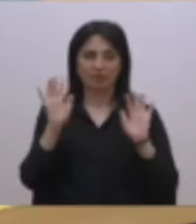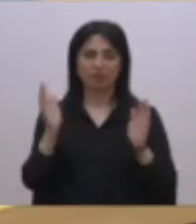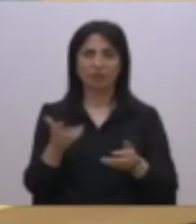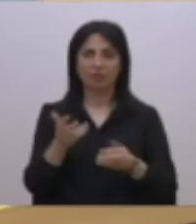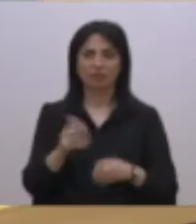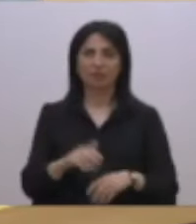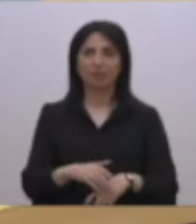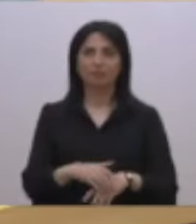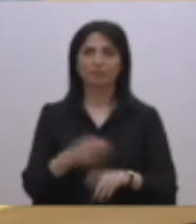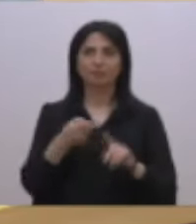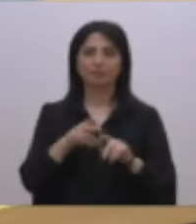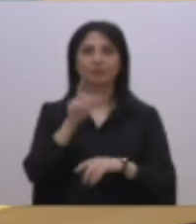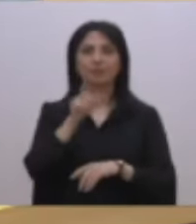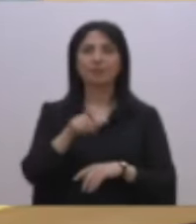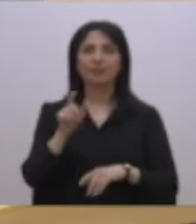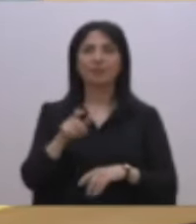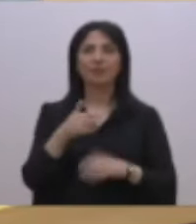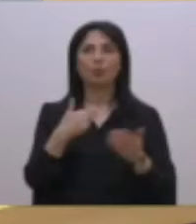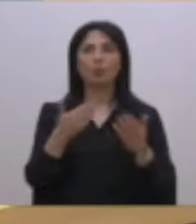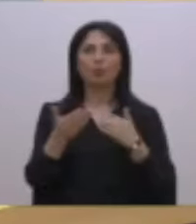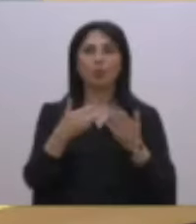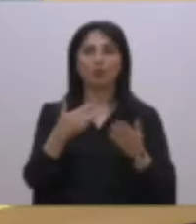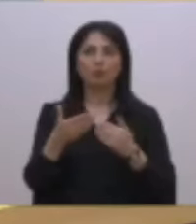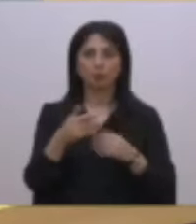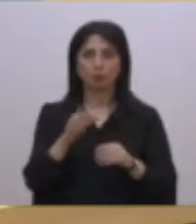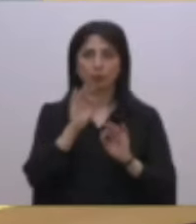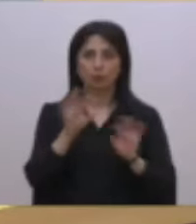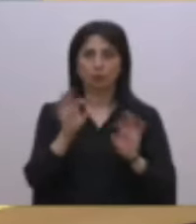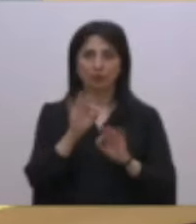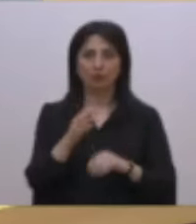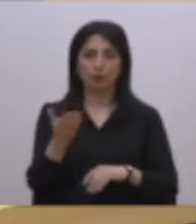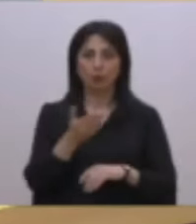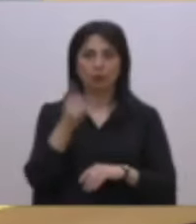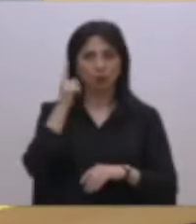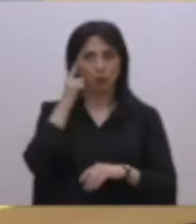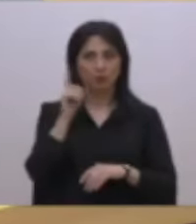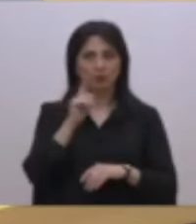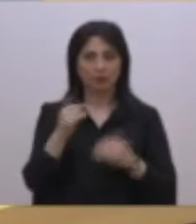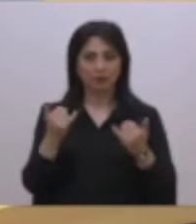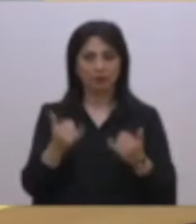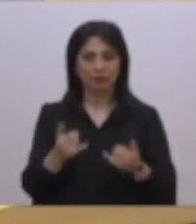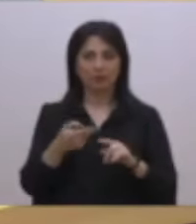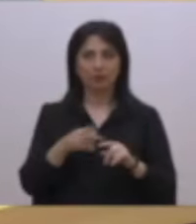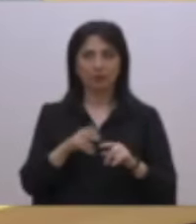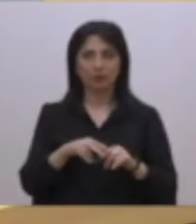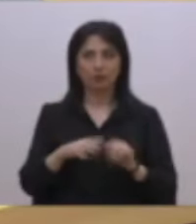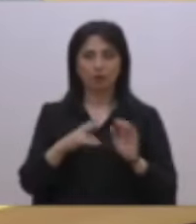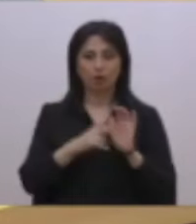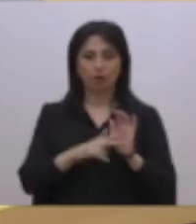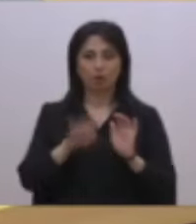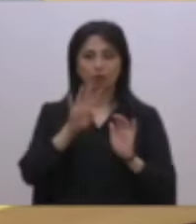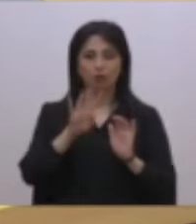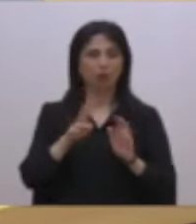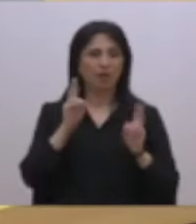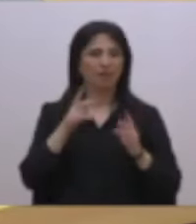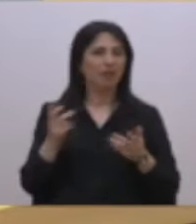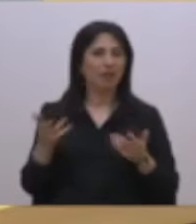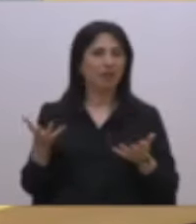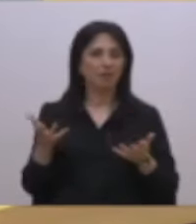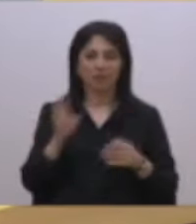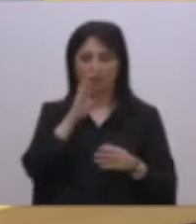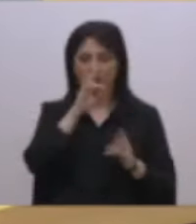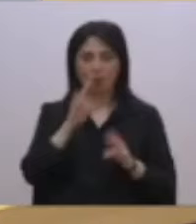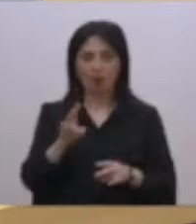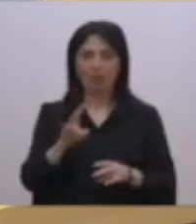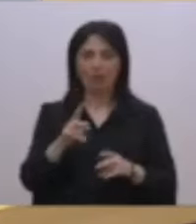შემთხვევაში იმ ადამიანებს მოუწოდო და უთხრა, რომელსაც გონიათ, რომ დღეს ეს 84 თუ არ ვიცი რამდენია